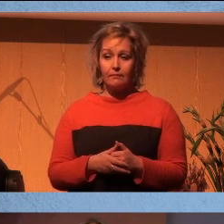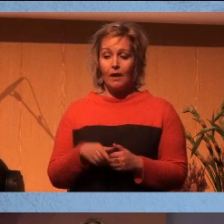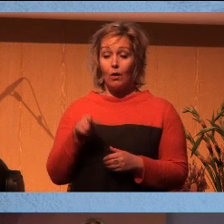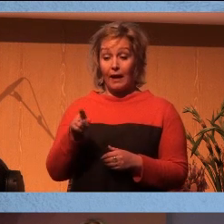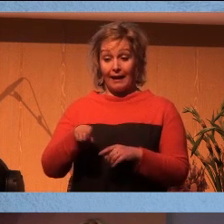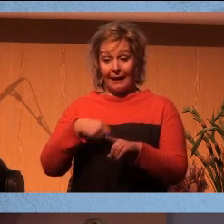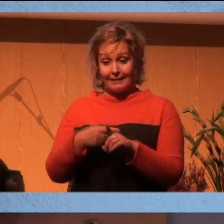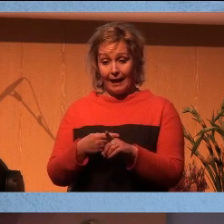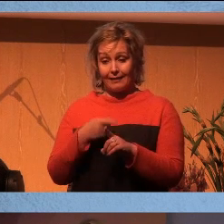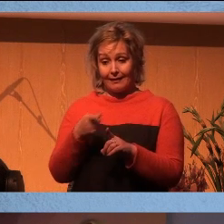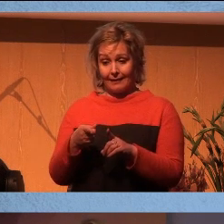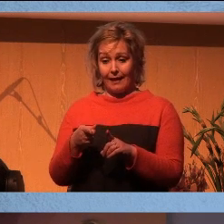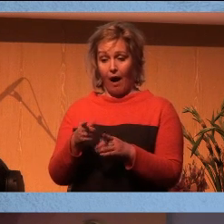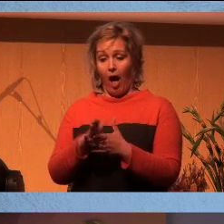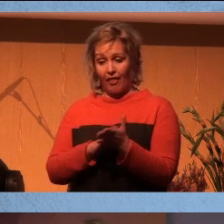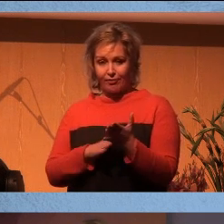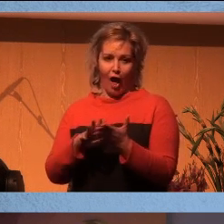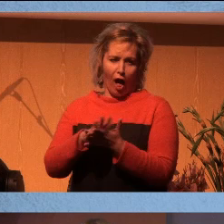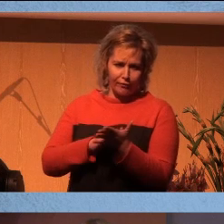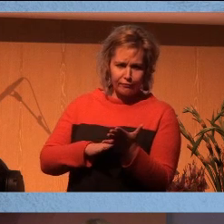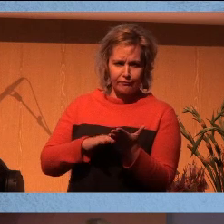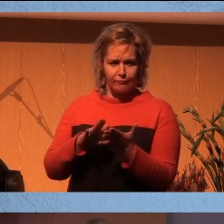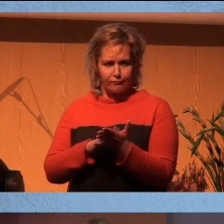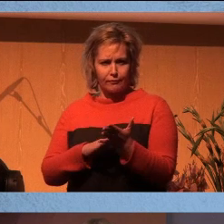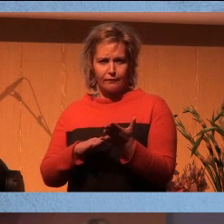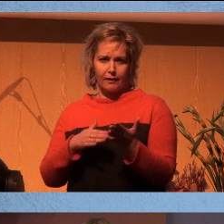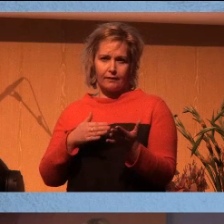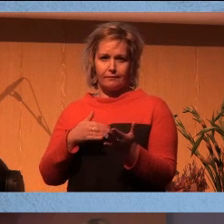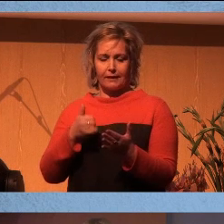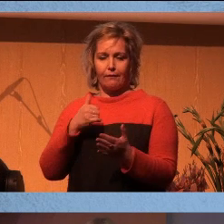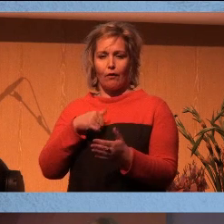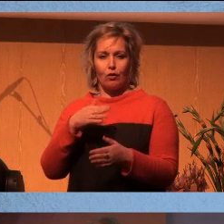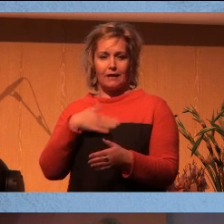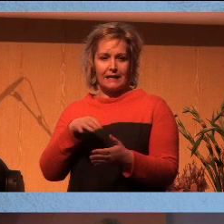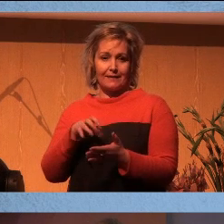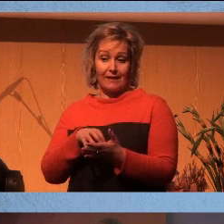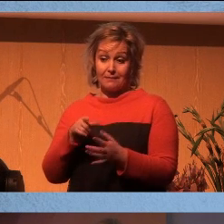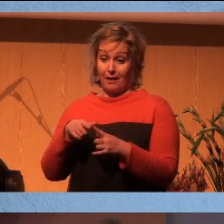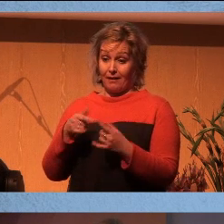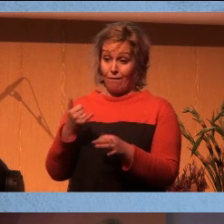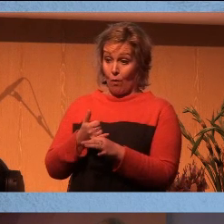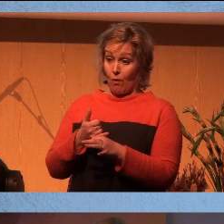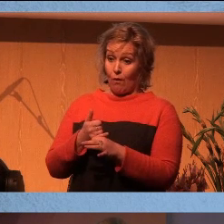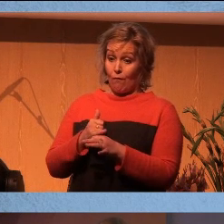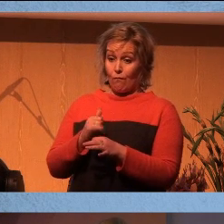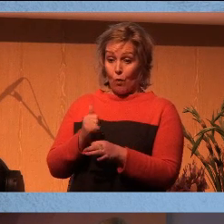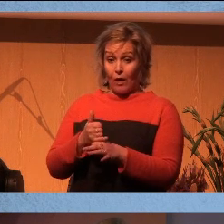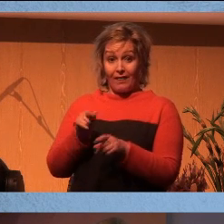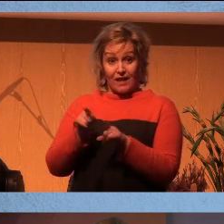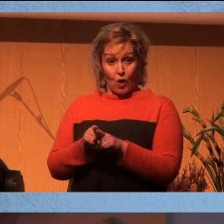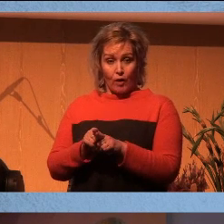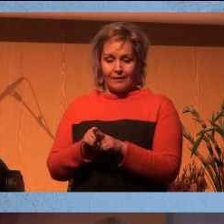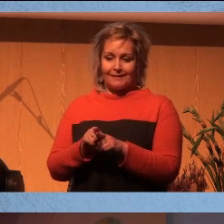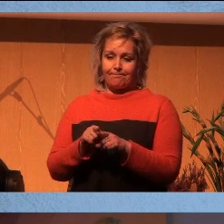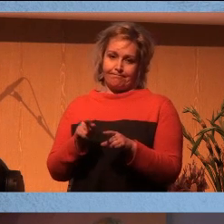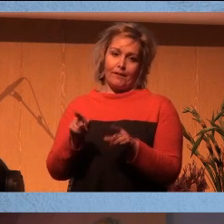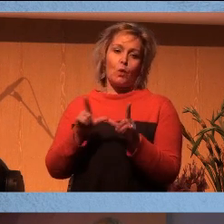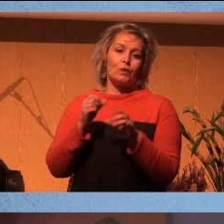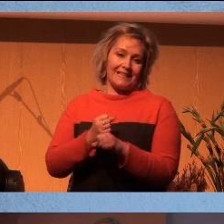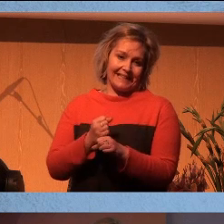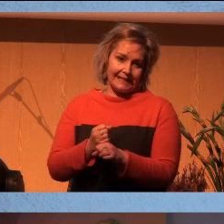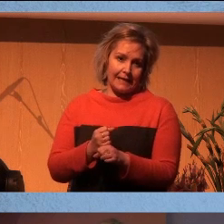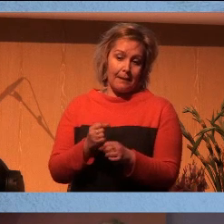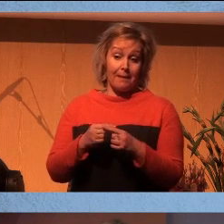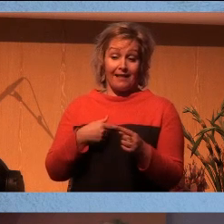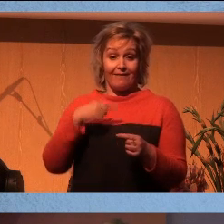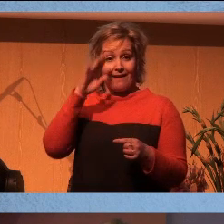Og det igjen jo antatt å gi oss et mer bærekraftig helsevesen. Men til hvilken grad det slik, det usikkert.